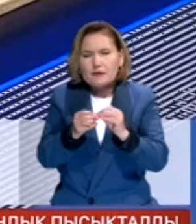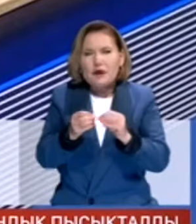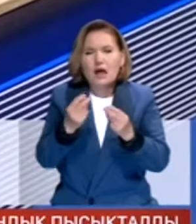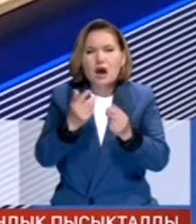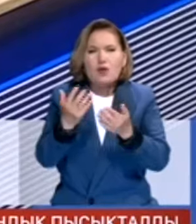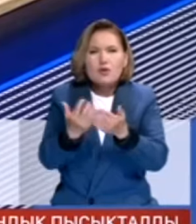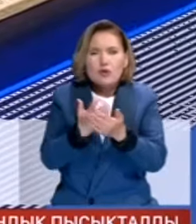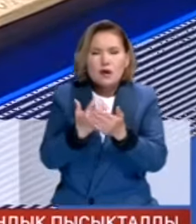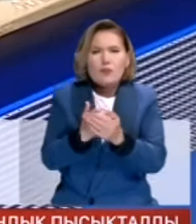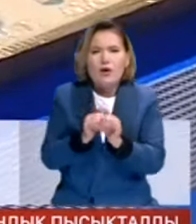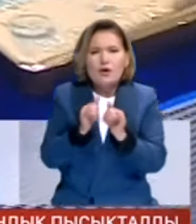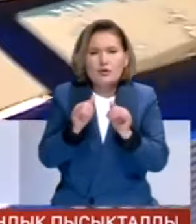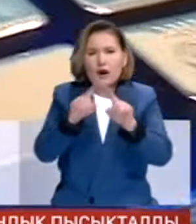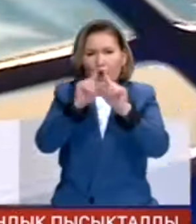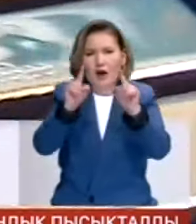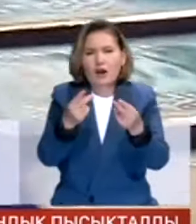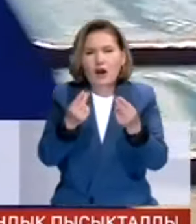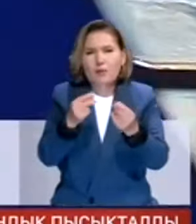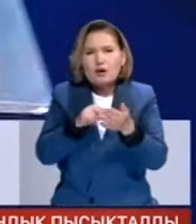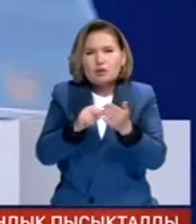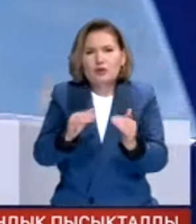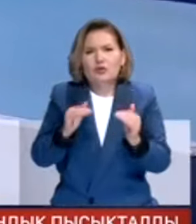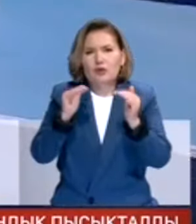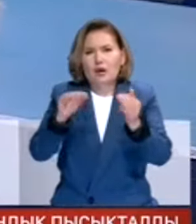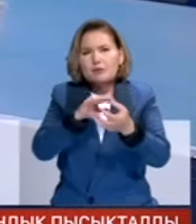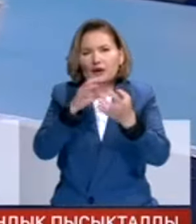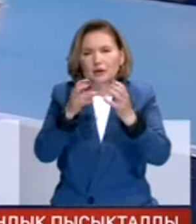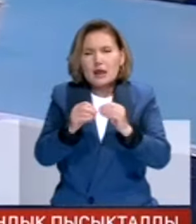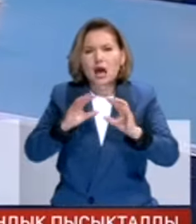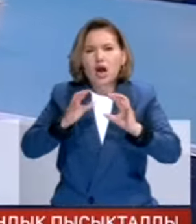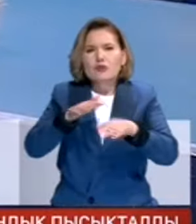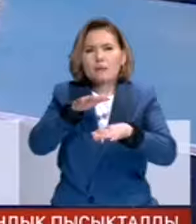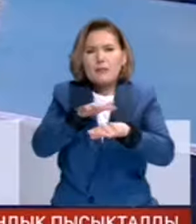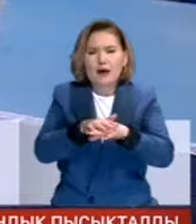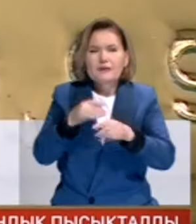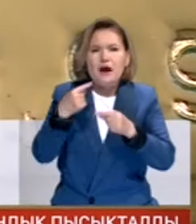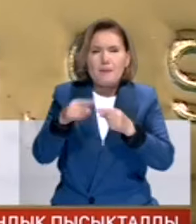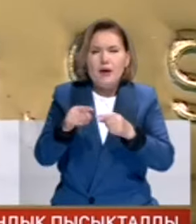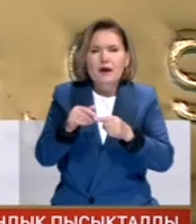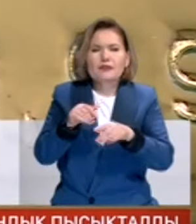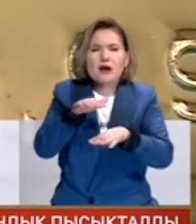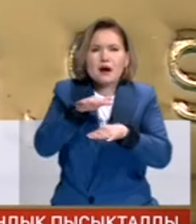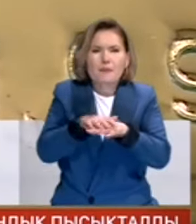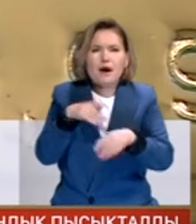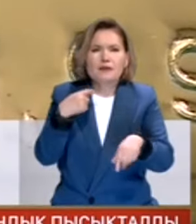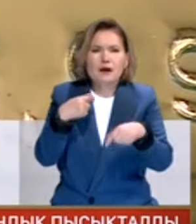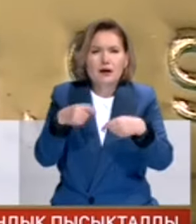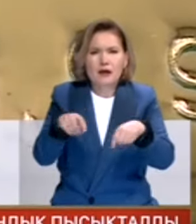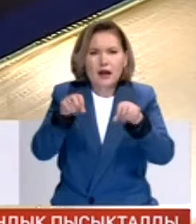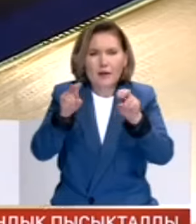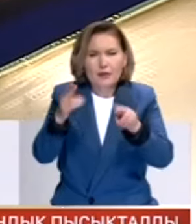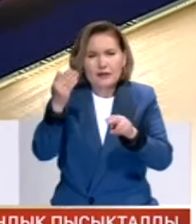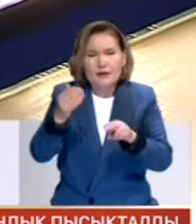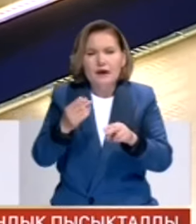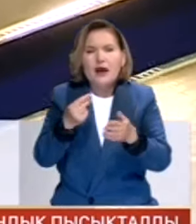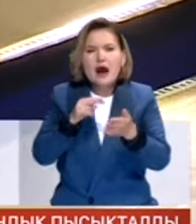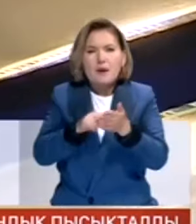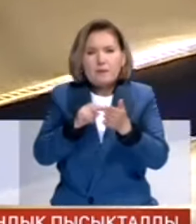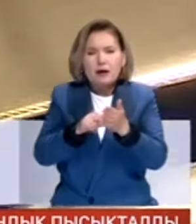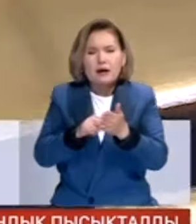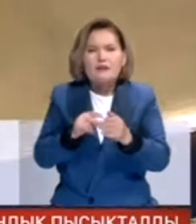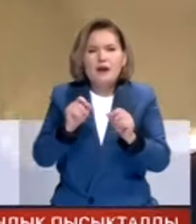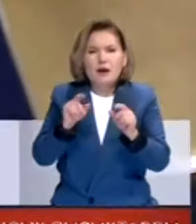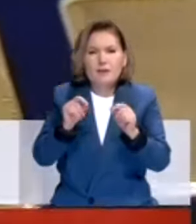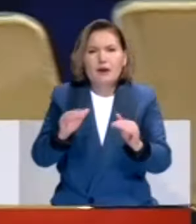табыс әкелетін активтерге қаржы құюға ұмтылады деп отыр. Ал Дүниежүзілік банк пен басқа да қор биржаларының сарапшылары метал бағасы